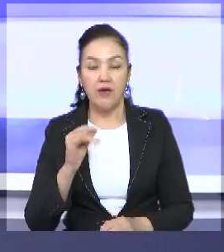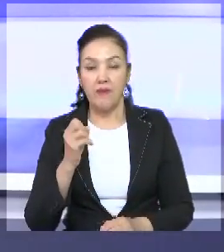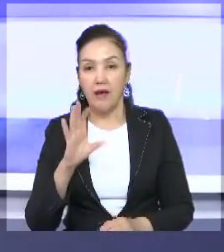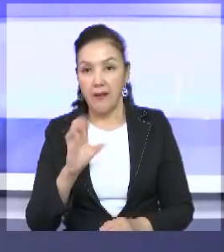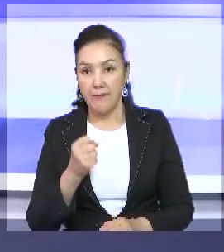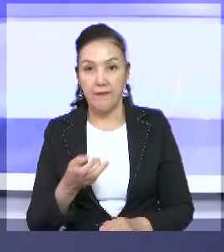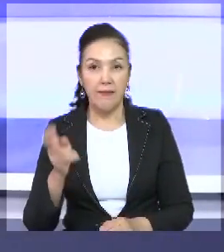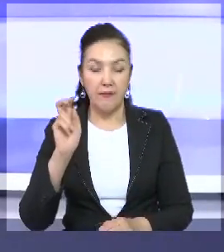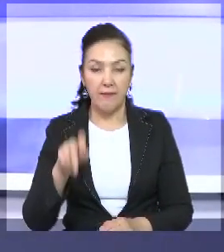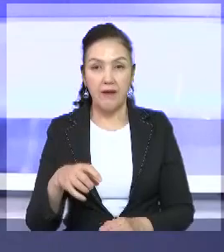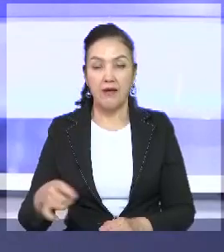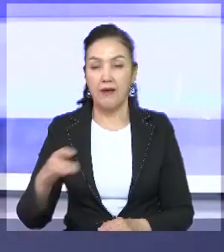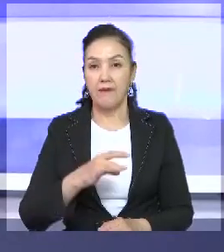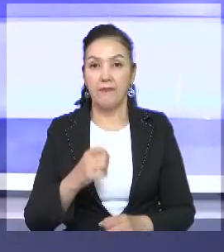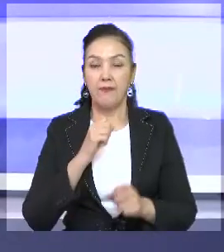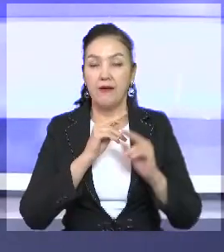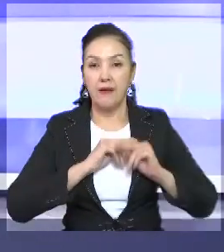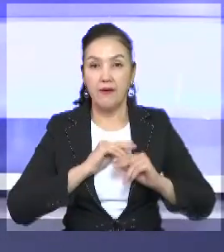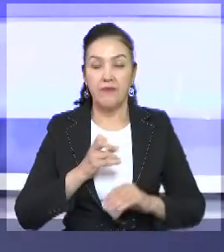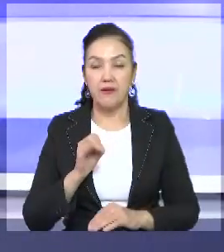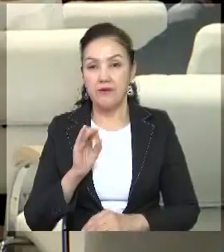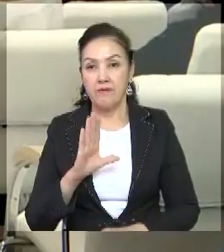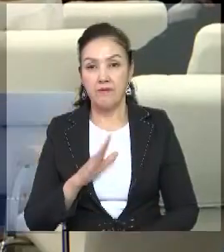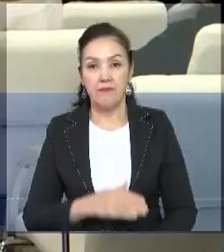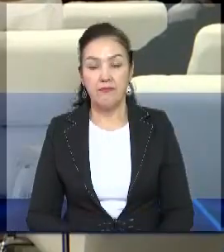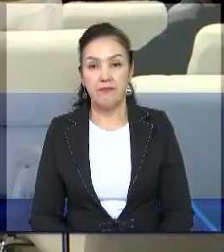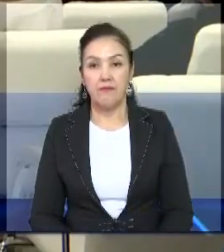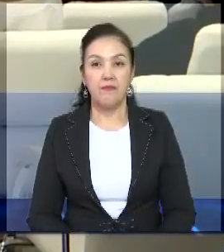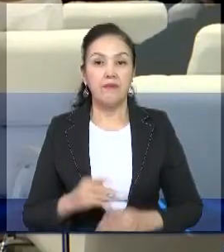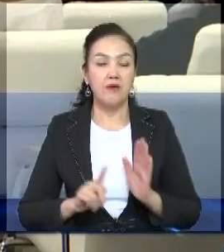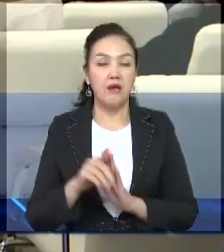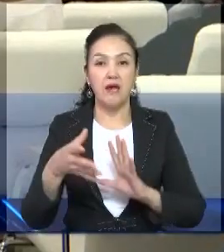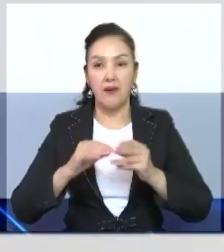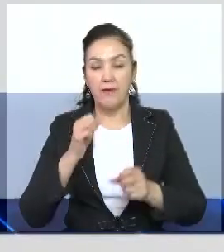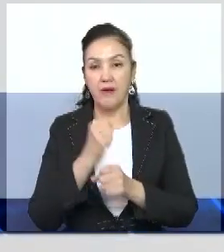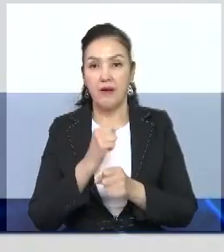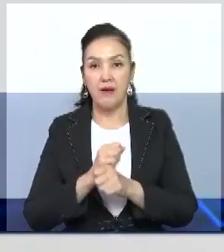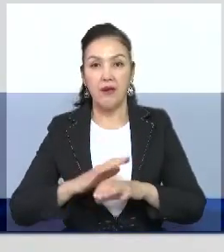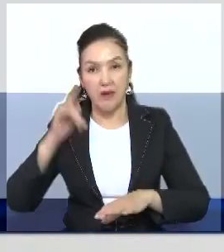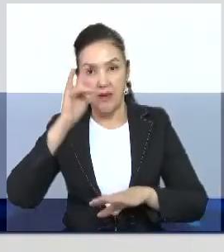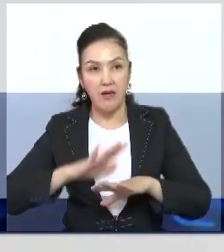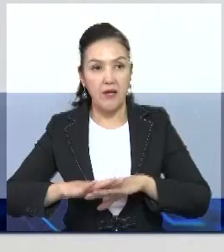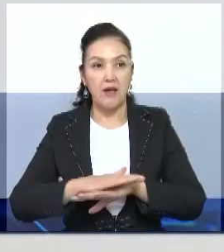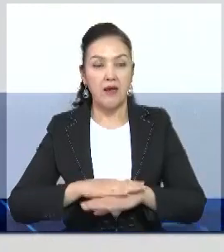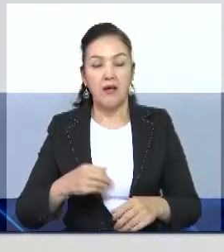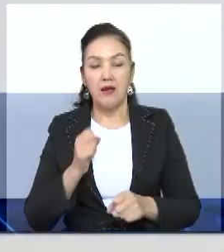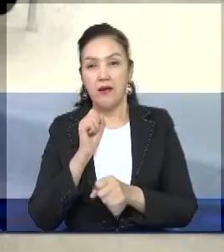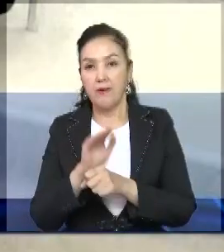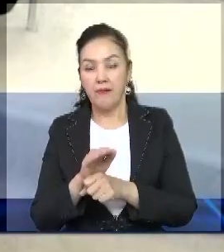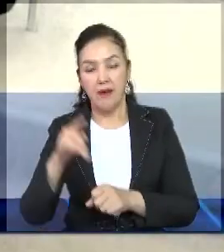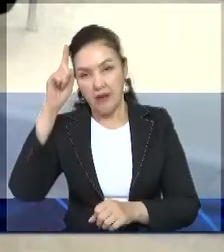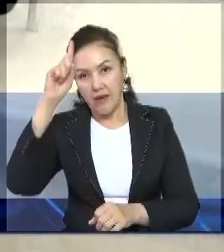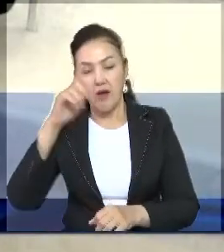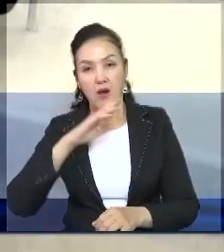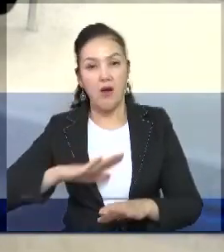Шыңғыспаева, посетившая регион с рабочим визитом. Создать общественный фонд «Казахстан Халкына» глава государства поручил в январе